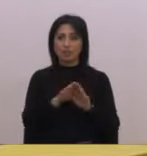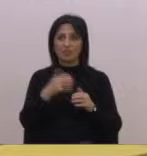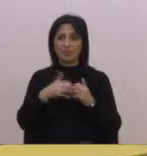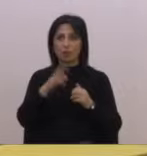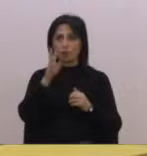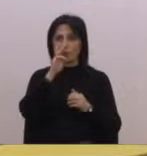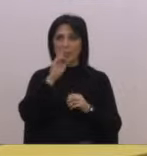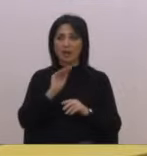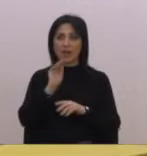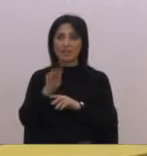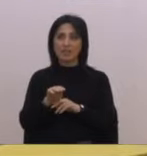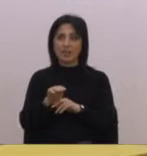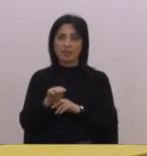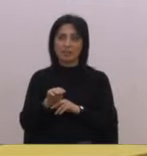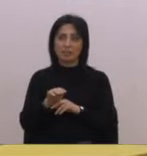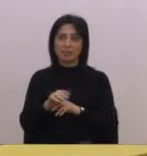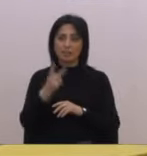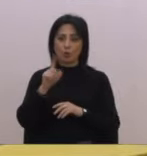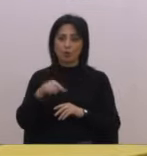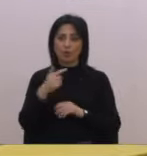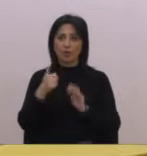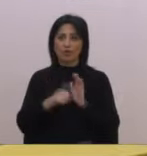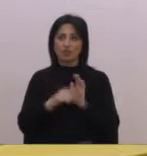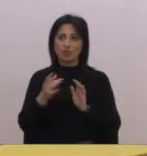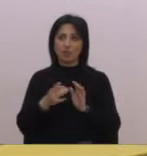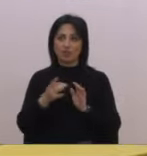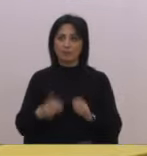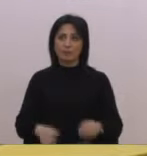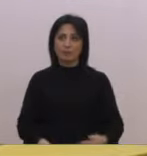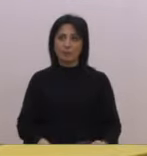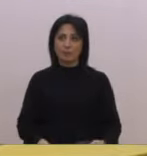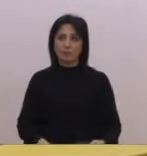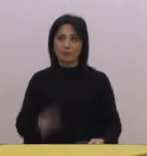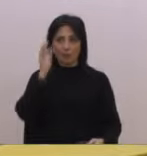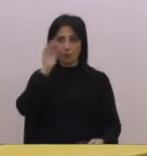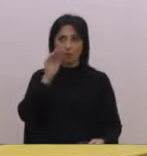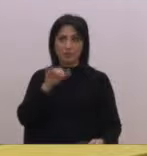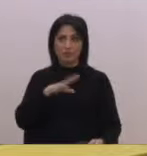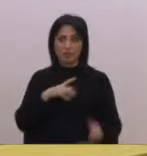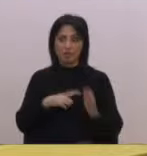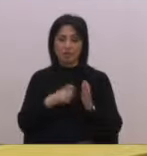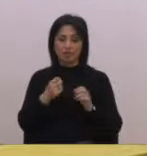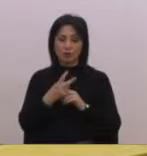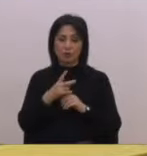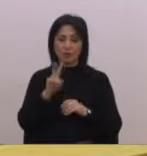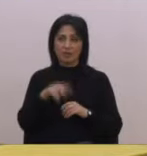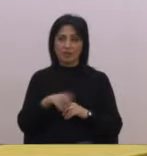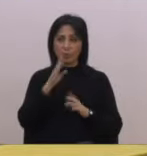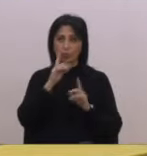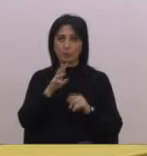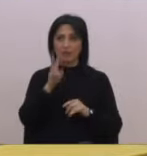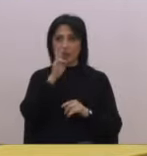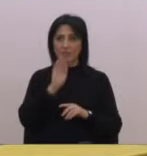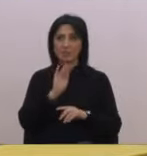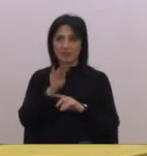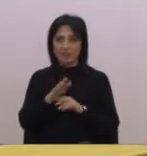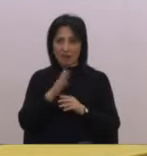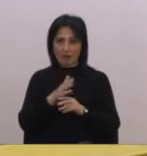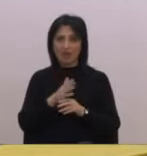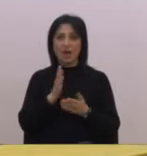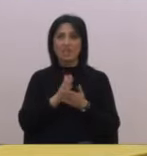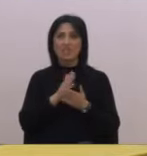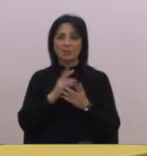ხელფასი გაიზარდა 2.6-ჯერ, შეგახსენებთ, ეს იყო 712 ლარი, ბუნებრივია ხელფასების და არის, არსებობს